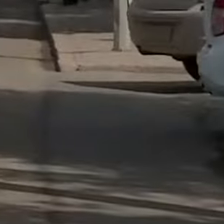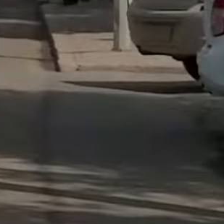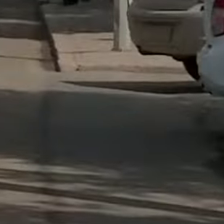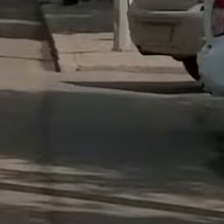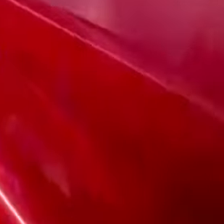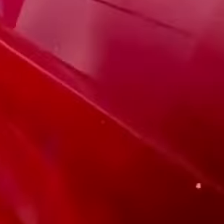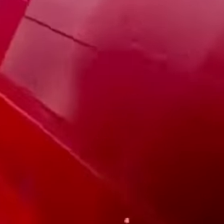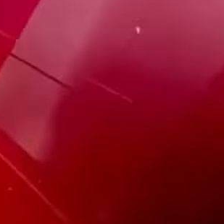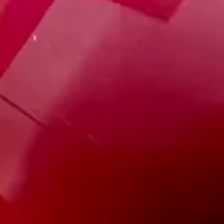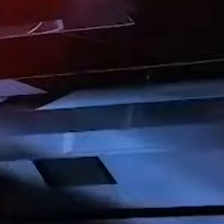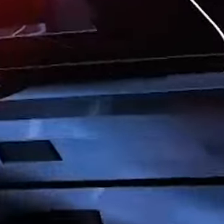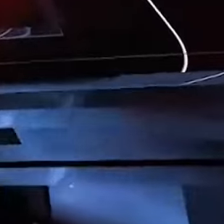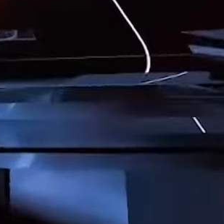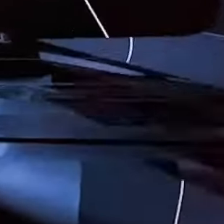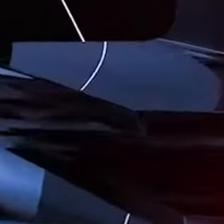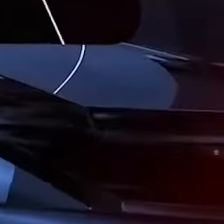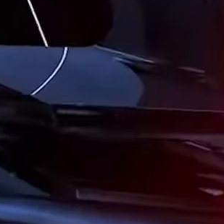Аптатанс.